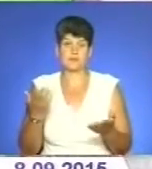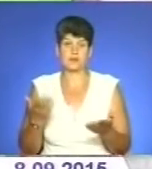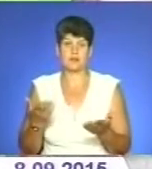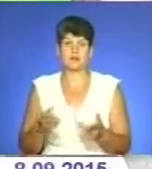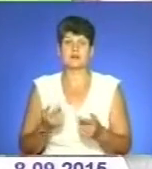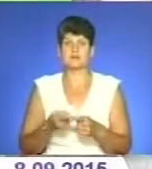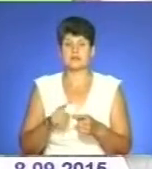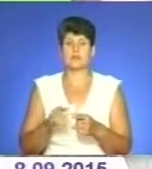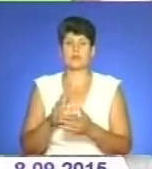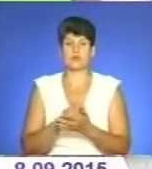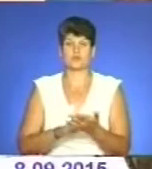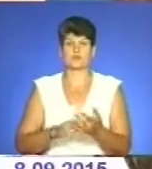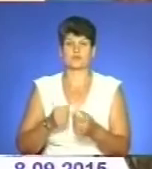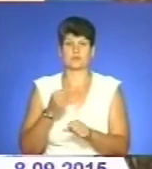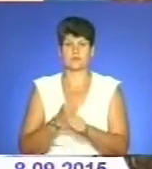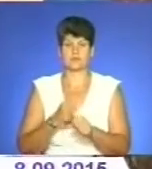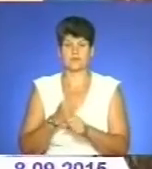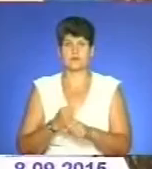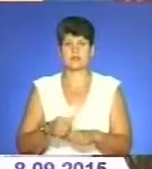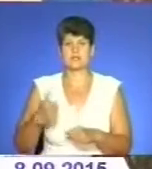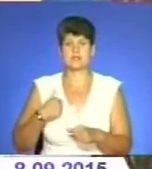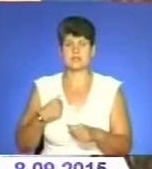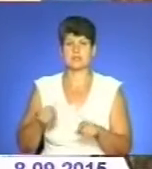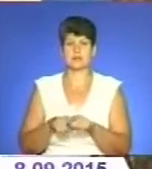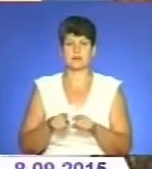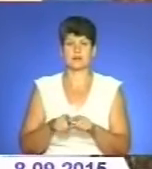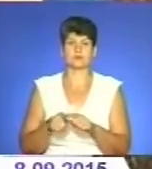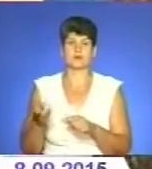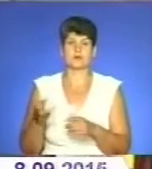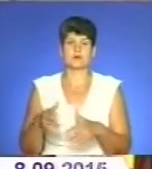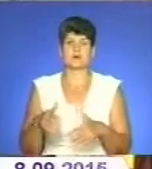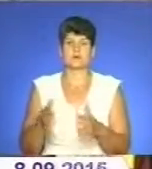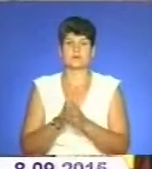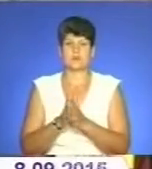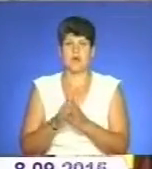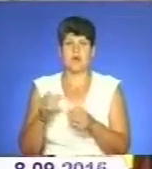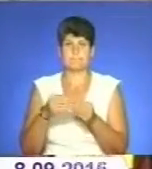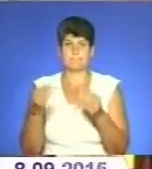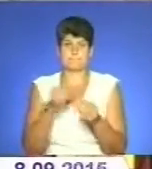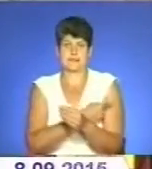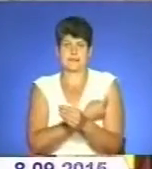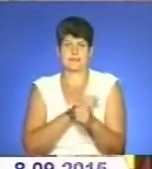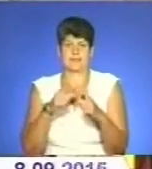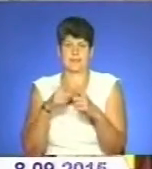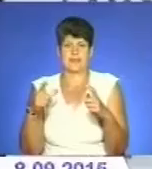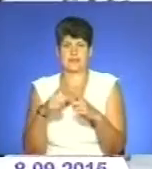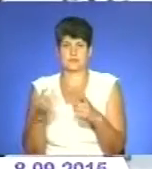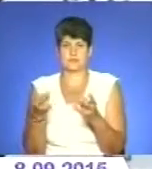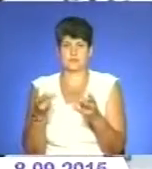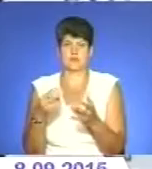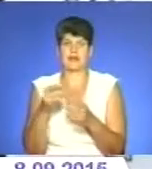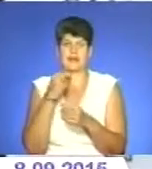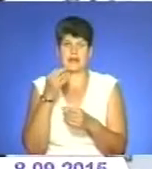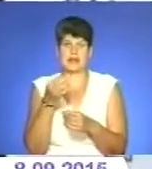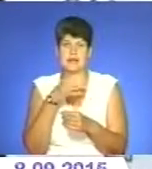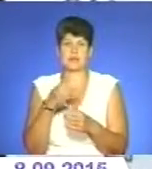волонтери продовжують працювати. Кажуть, бійці звертаються також за аптечками. Їх потрібно укомплектувати необхідним. Ліки можна приносити